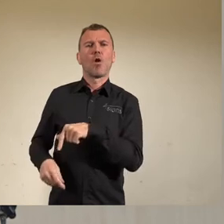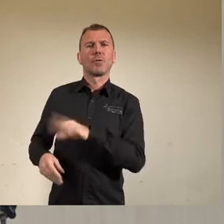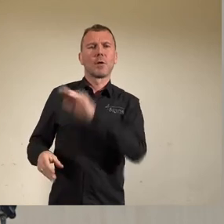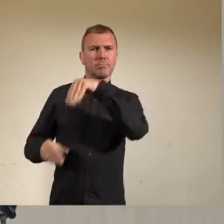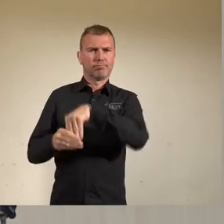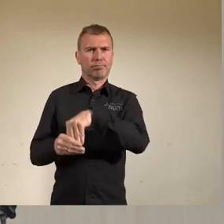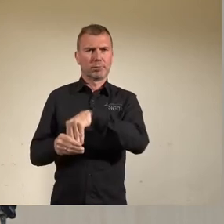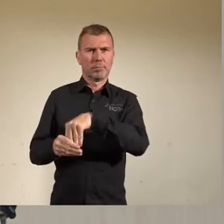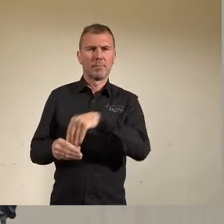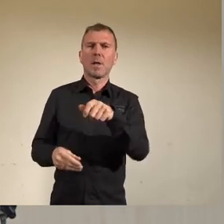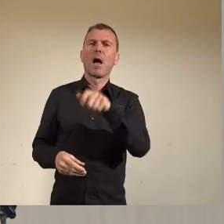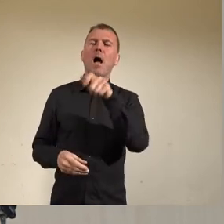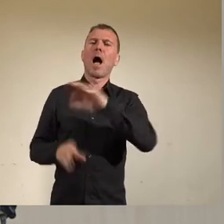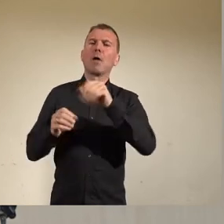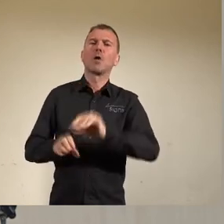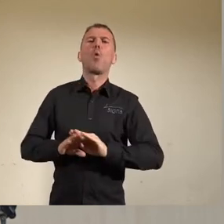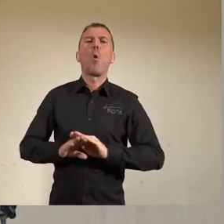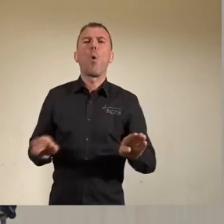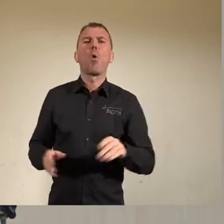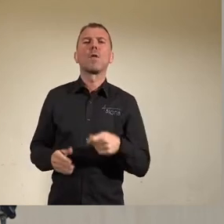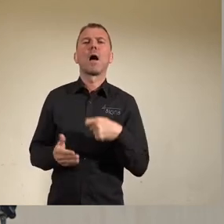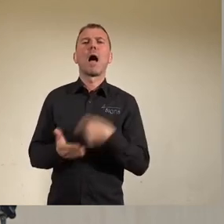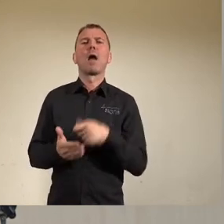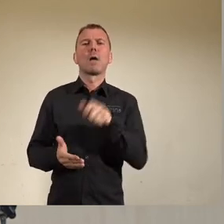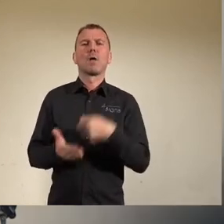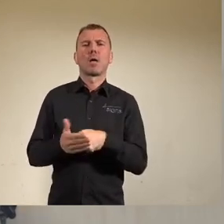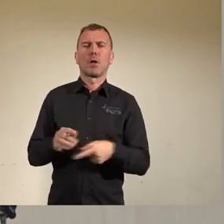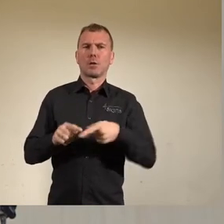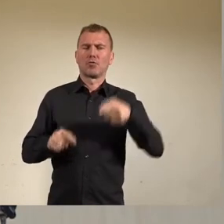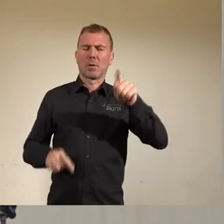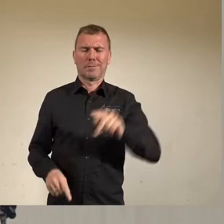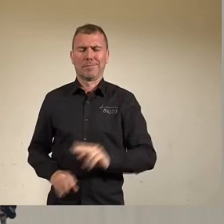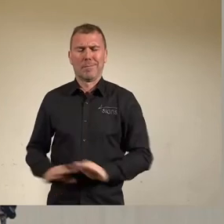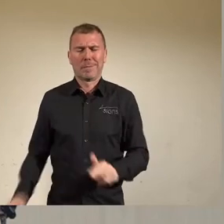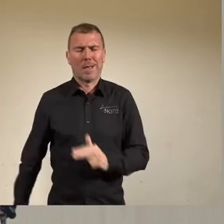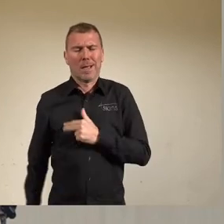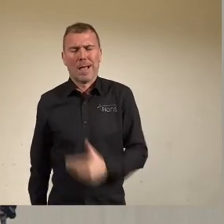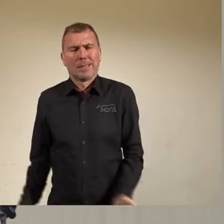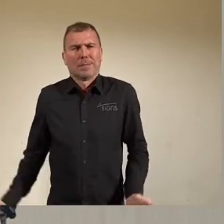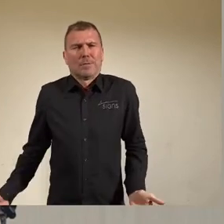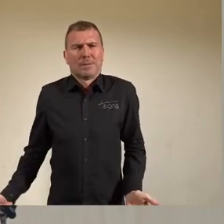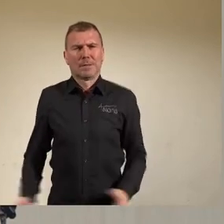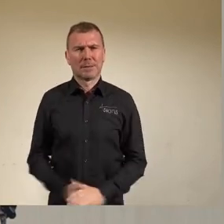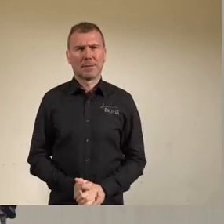einen Haushalt ohne Personalkostensteigerung geplant, völlig unrealistisch.